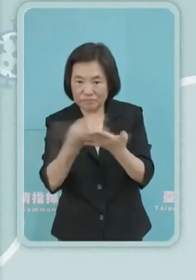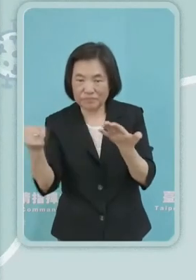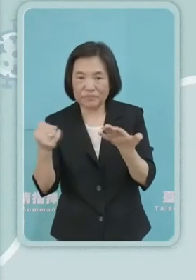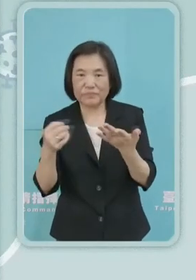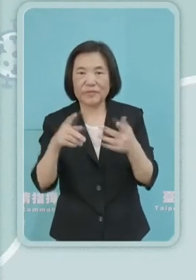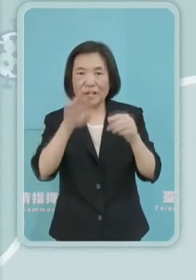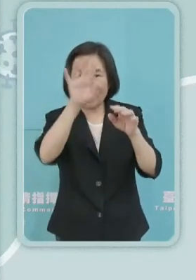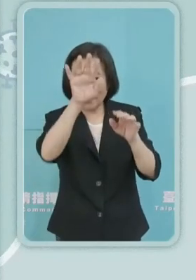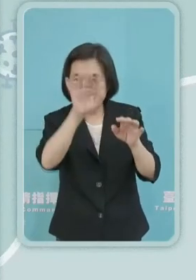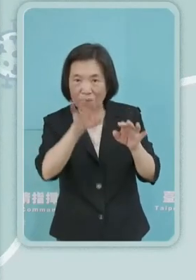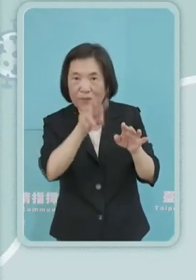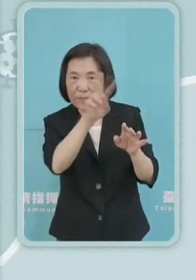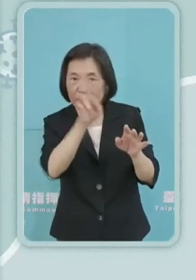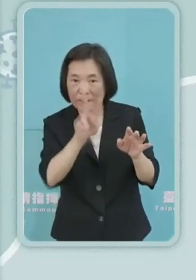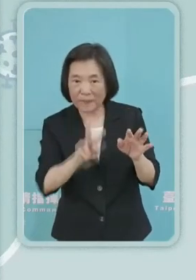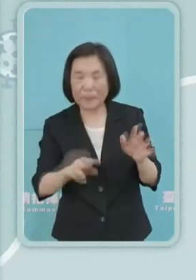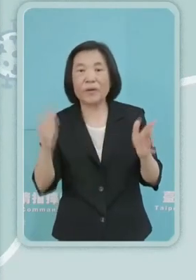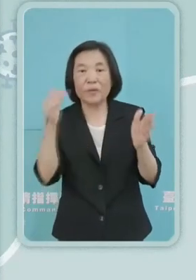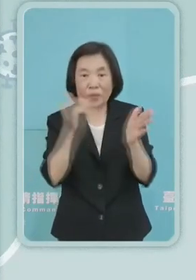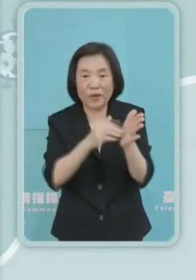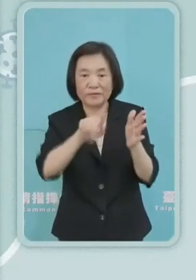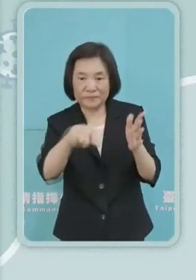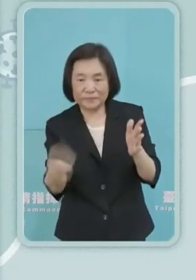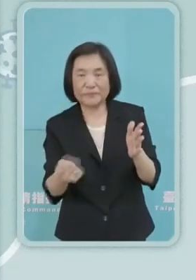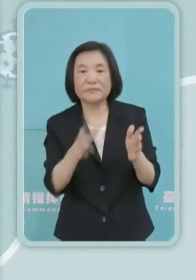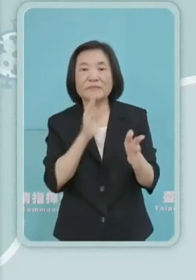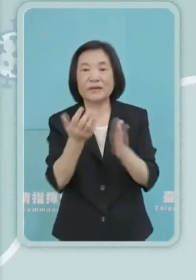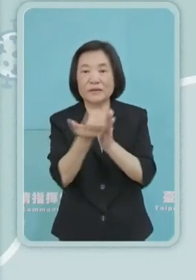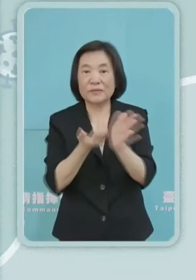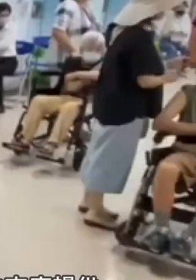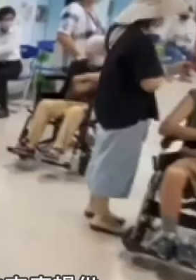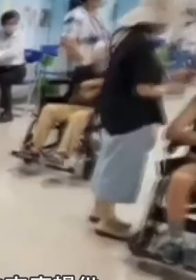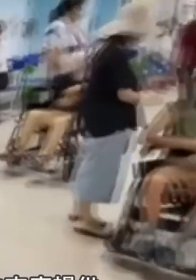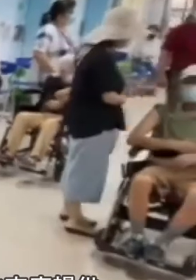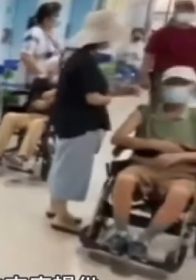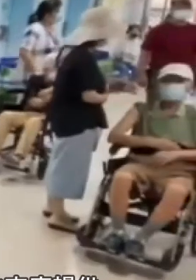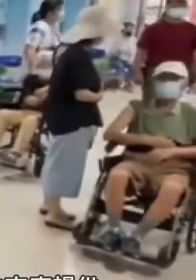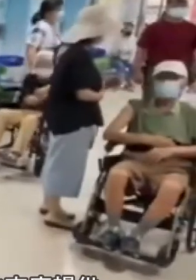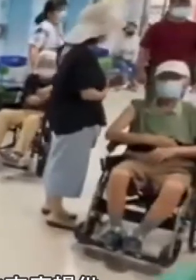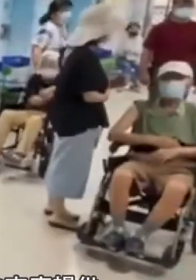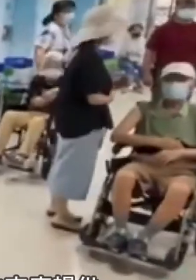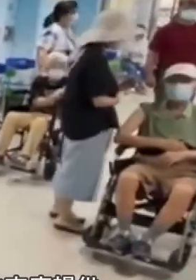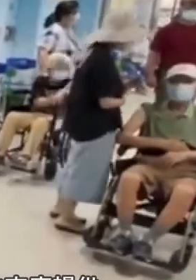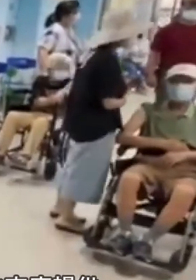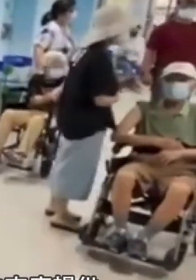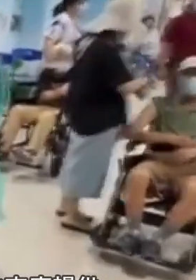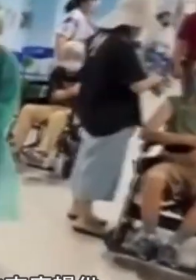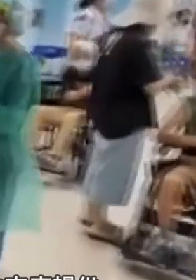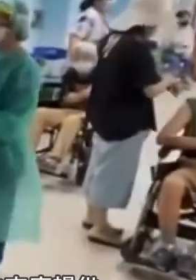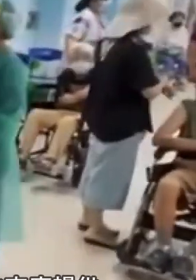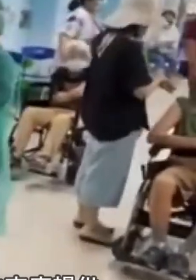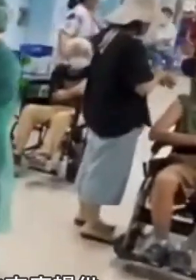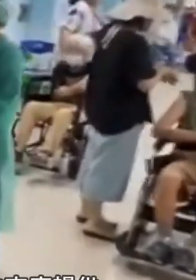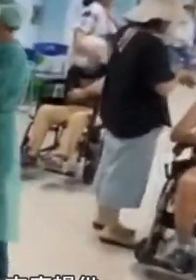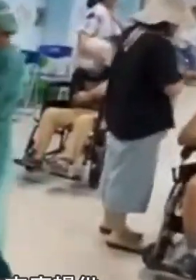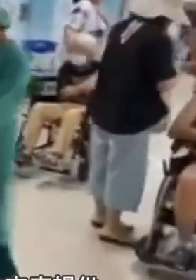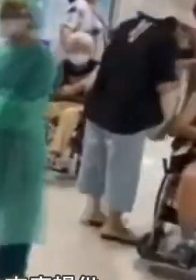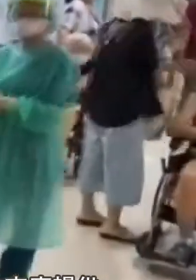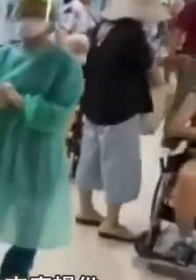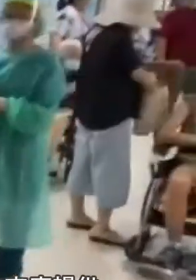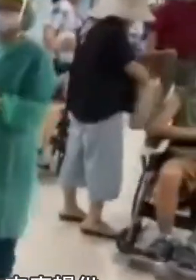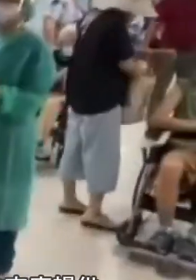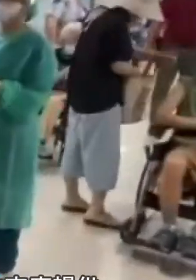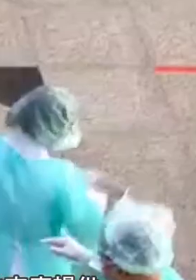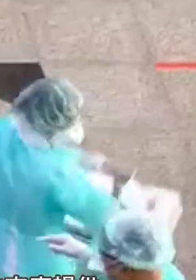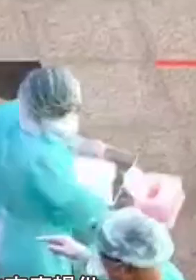之后就会产生最后一个步骤，预约完成。 另外，针对疫苗预约系统与市府派发的施打